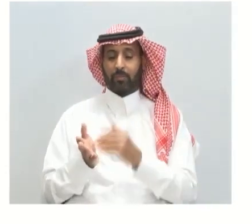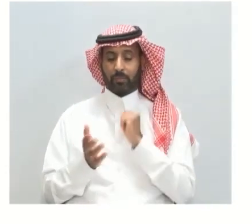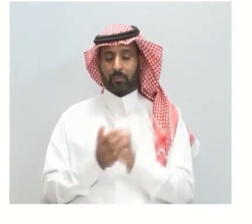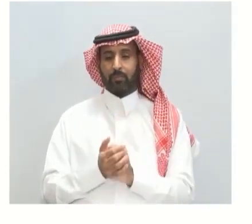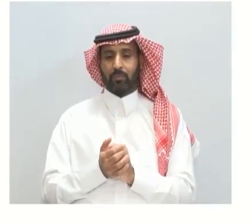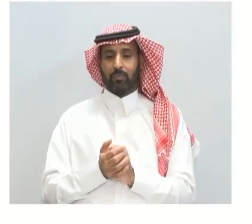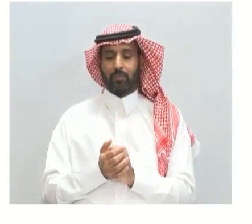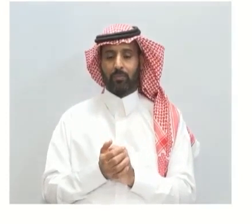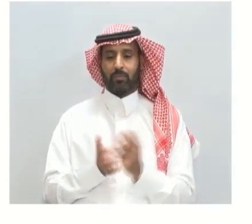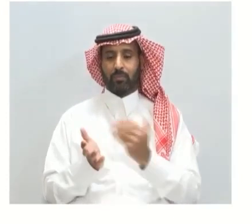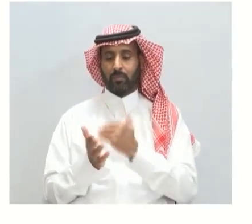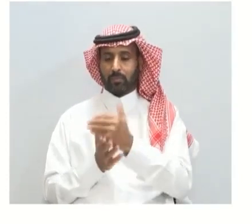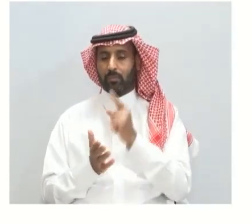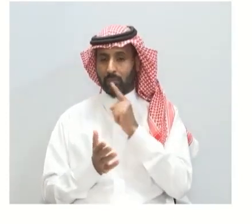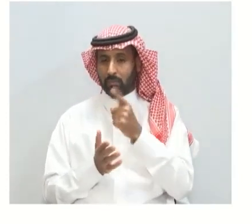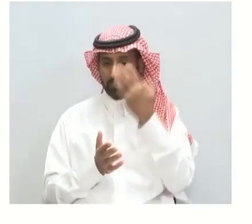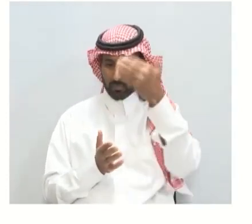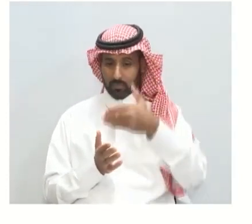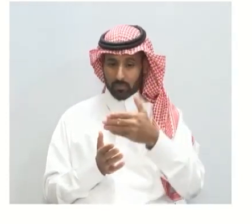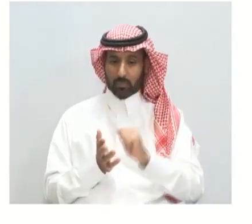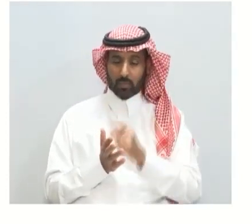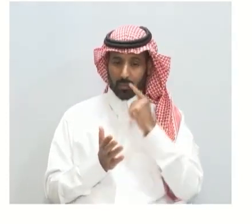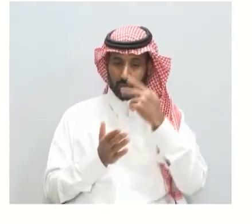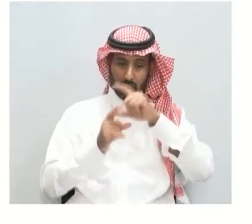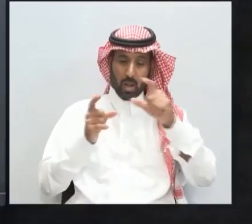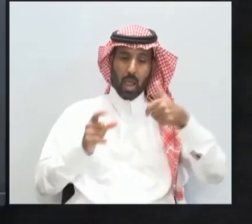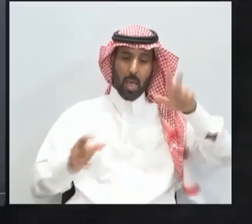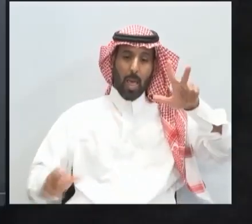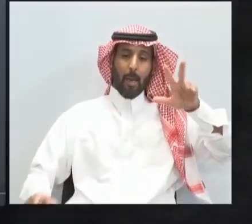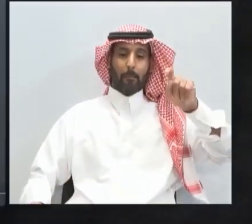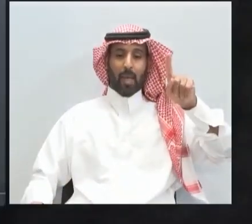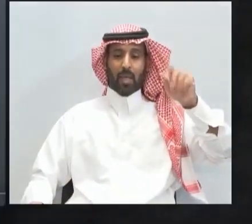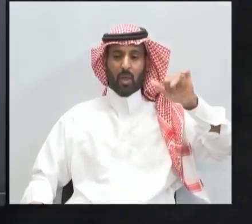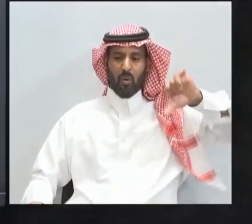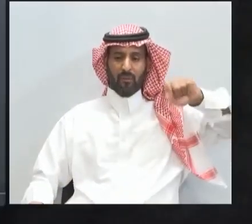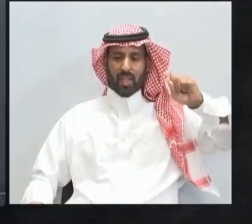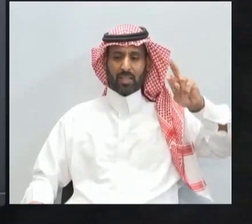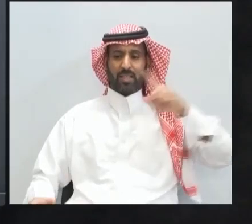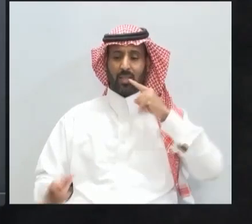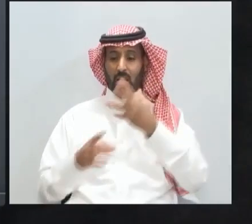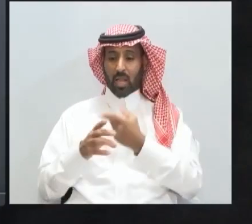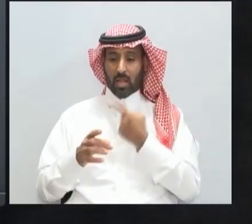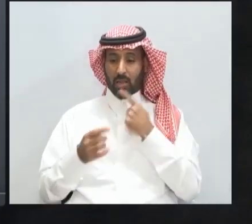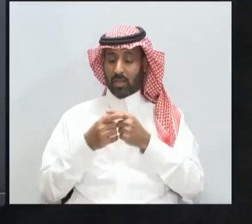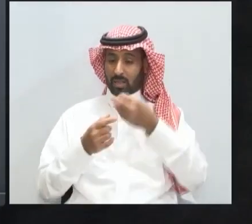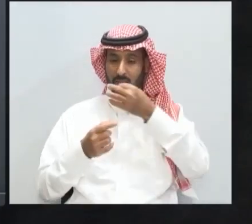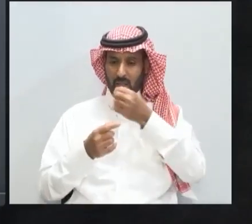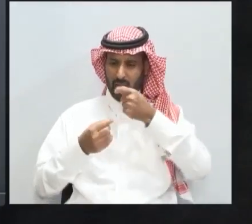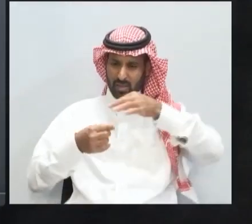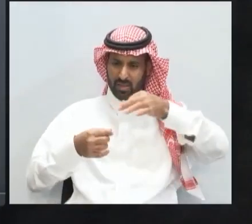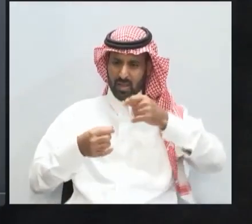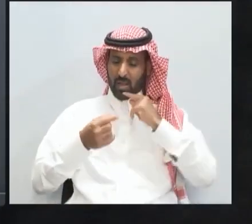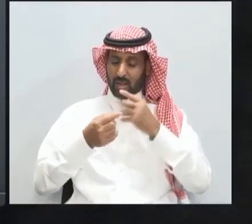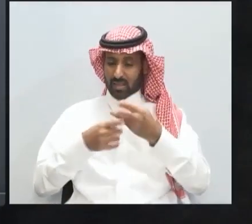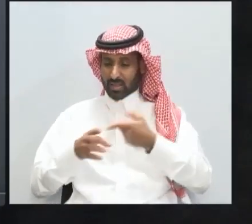هذه النواتج اذا هنا مثل ما يظهر معنا هذا البيروفيت هذا الناتج الذي تم تحليله او انتاجه في